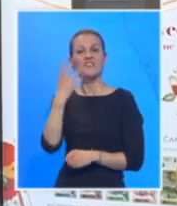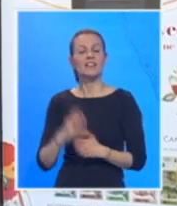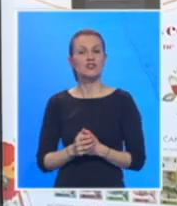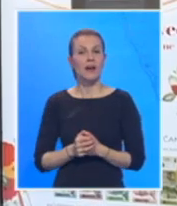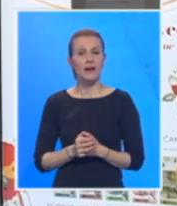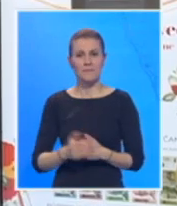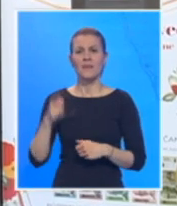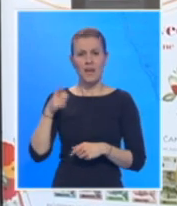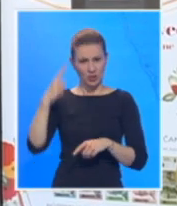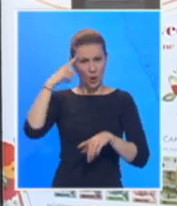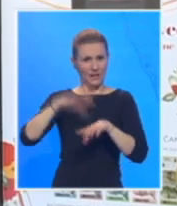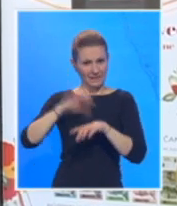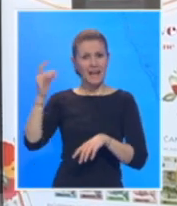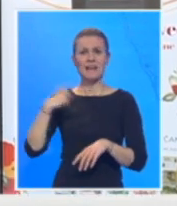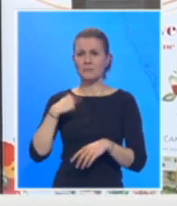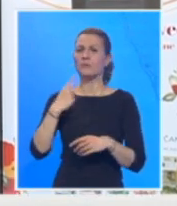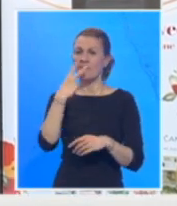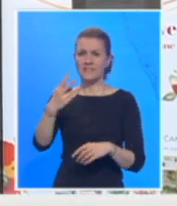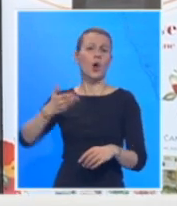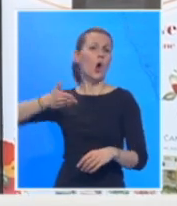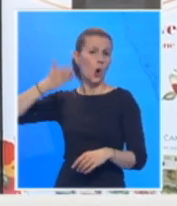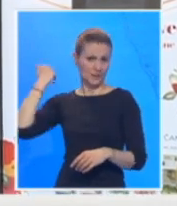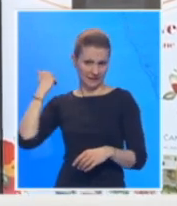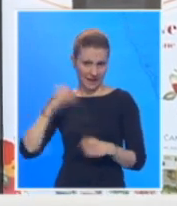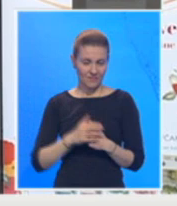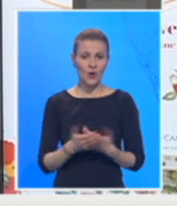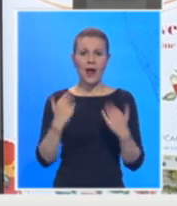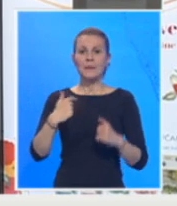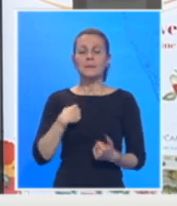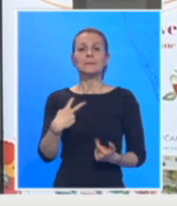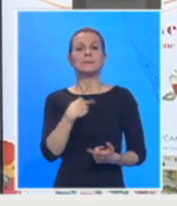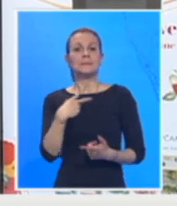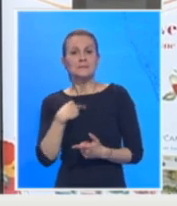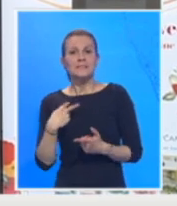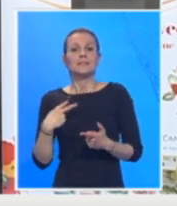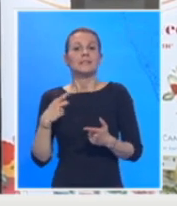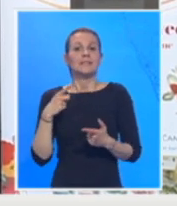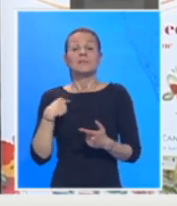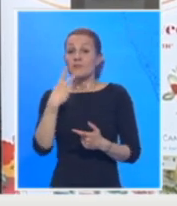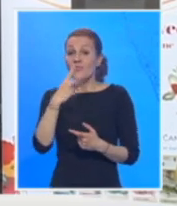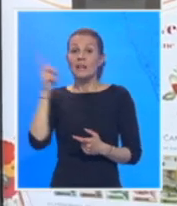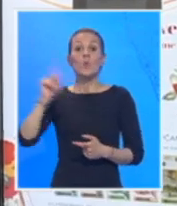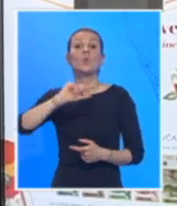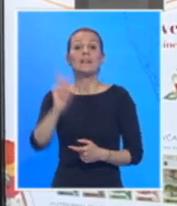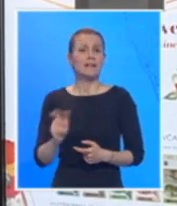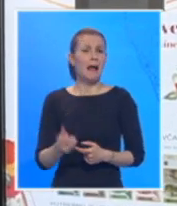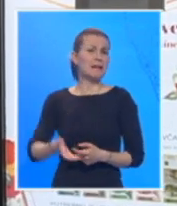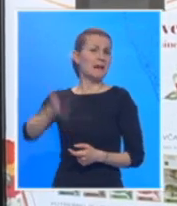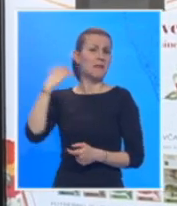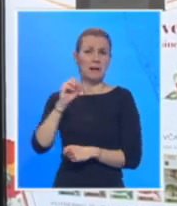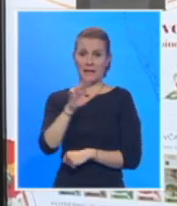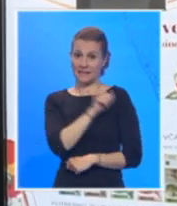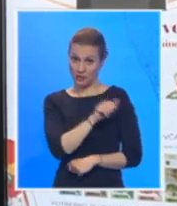je davno još viđena. Nikako nismo bili u situaciji da je sprovedemo. Videli smo u Italiji pre jedno 15-ak